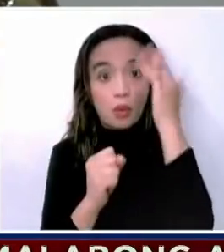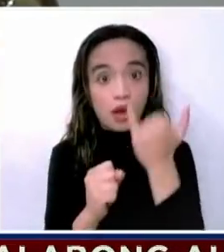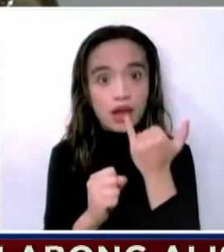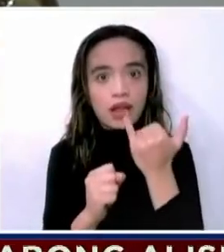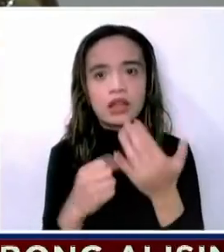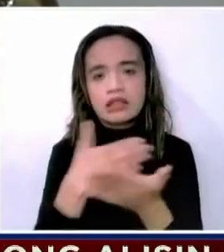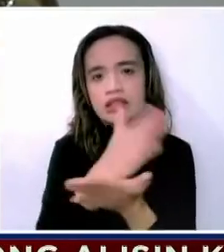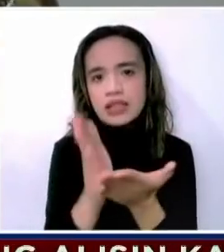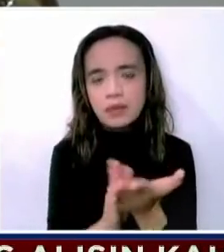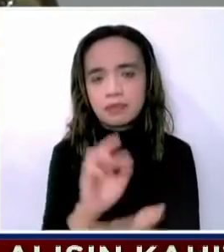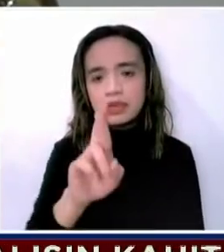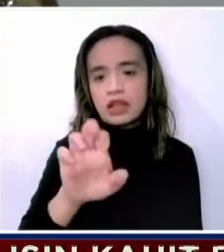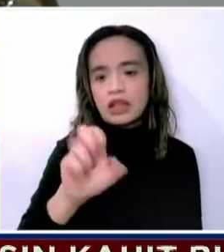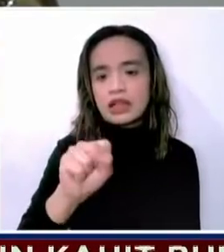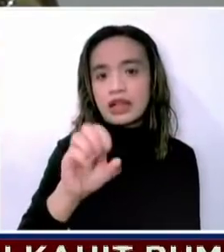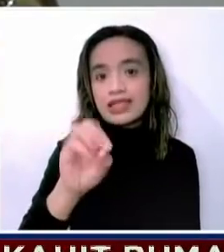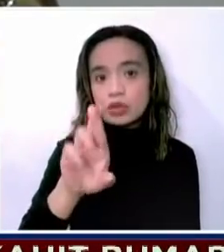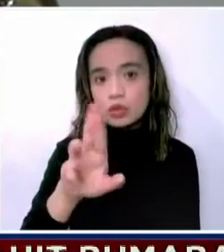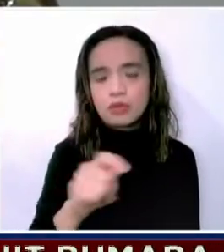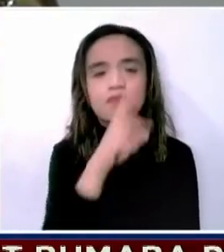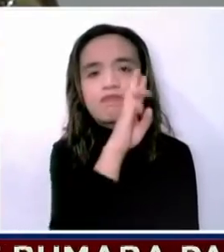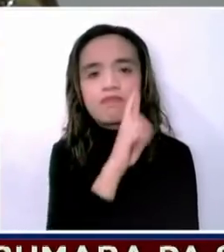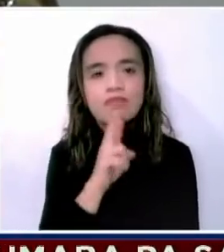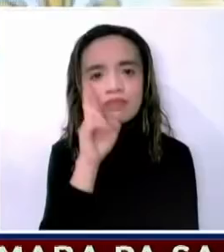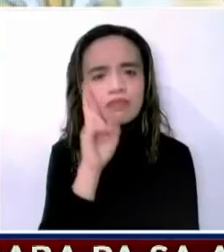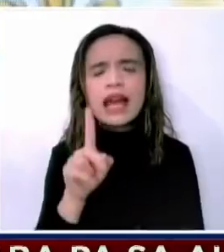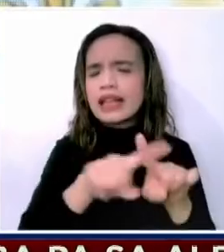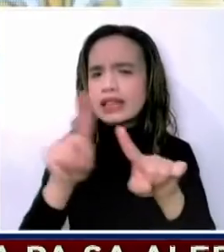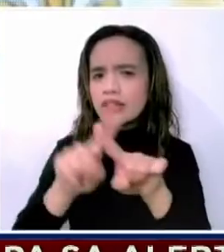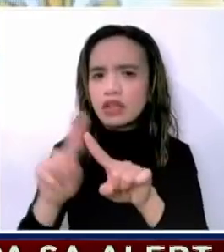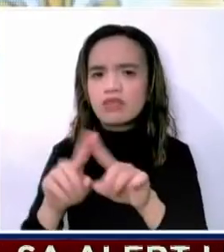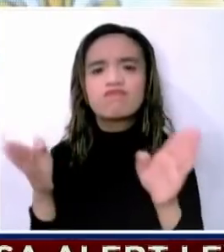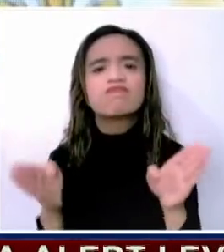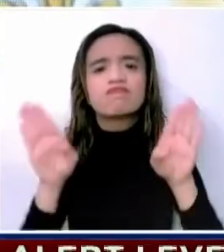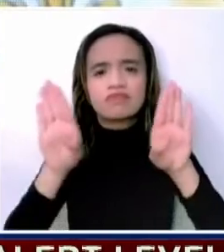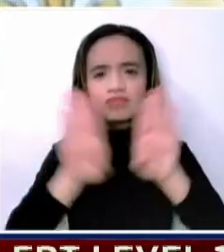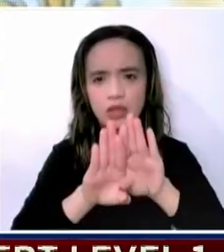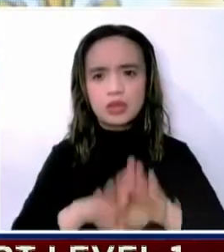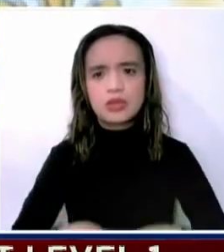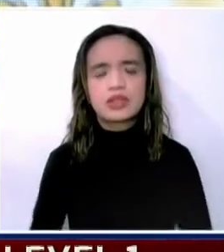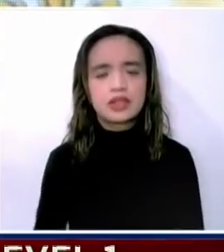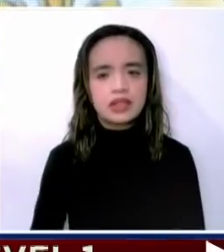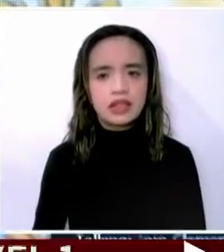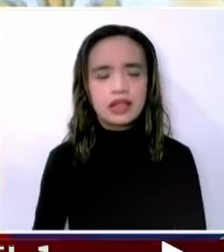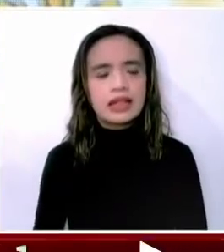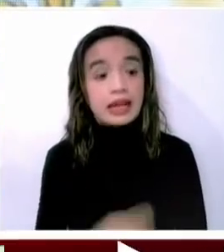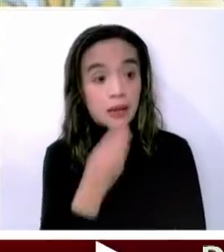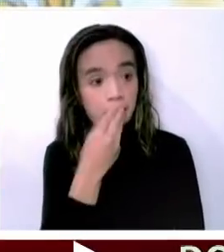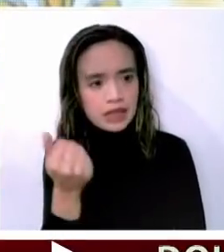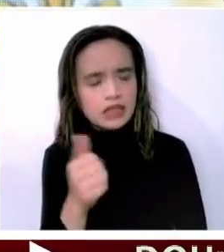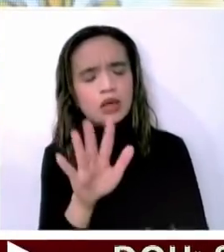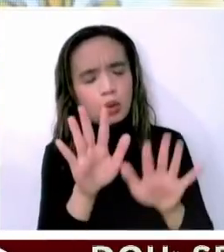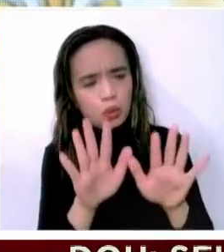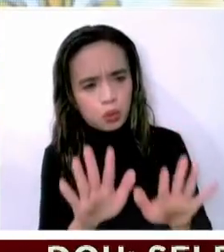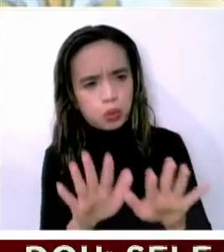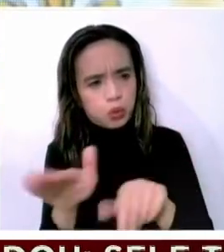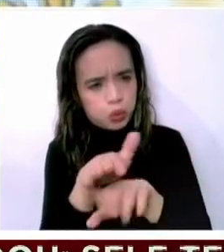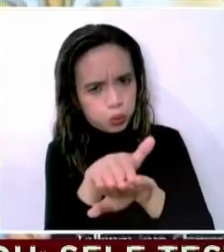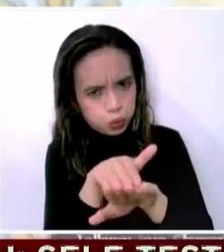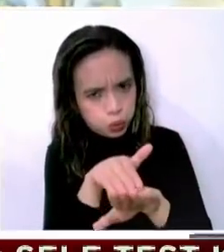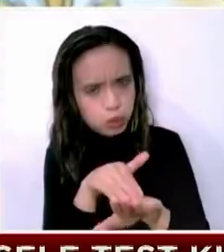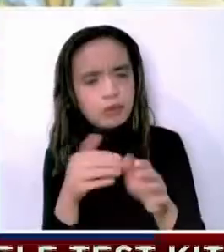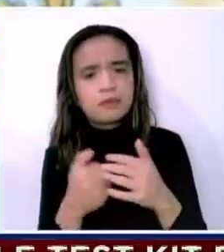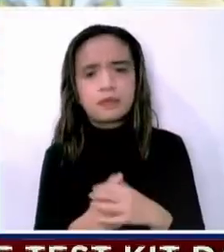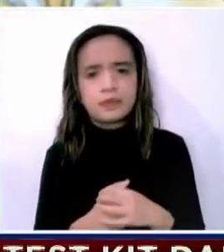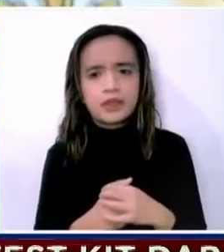mga resort, restaurant at ibang establishmento. Maganda yung dahan-dahan muna. Although we're not expecting really a big influx